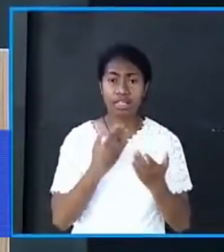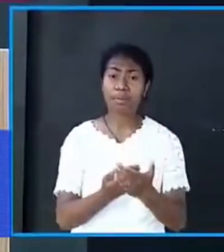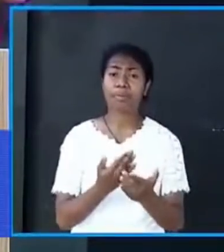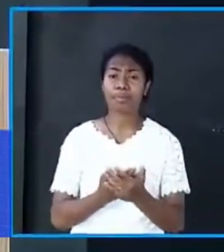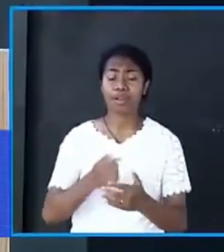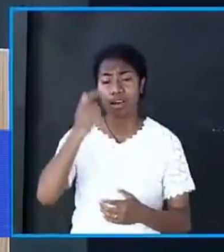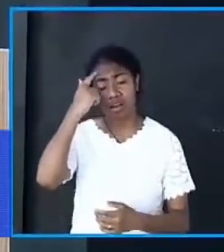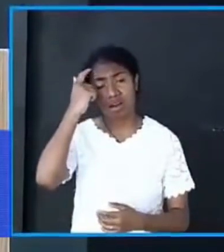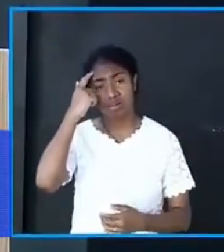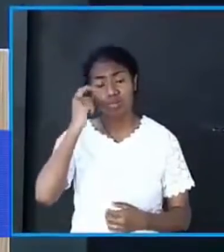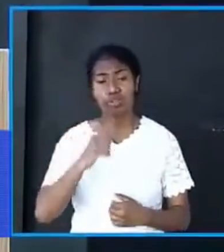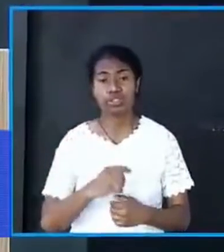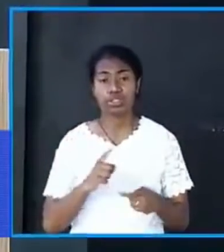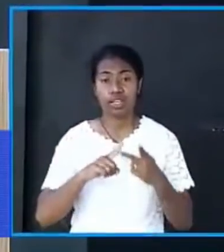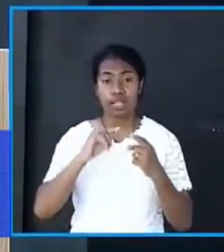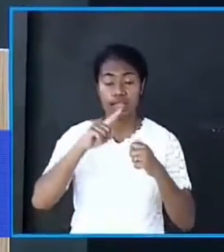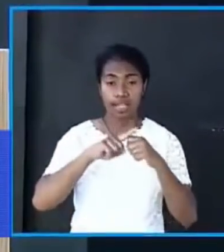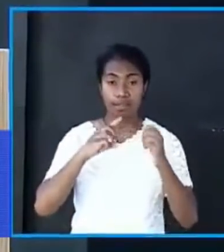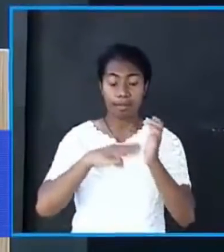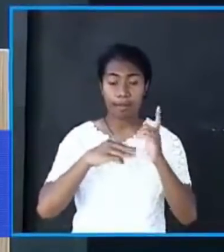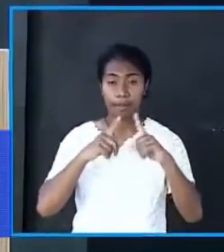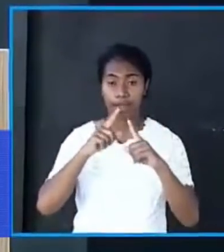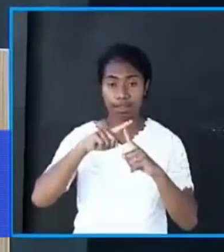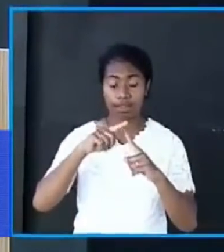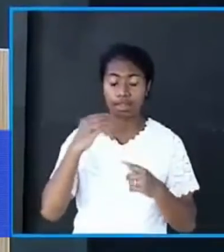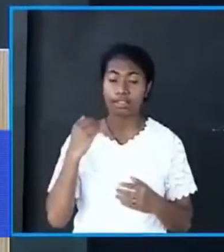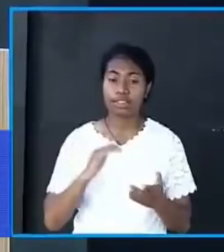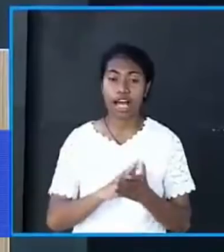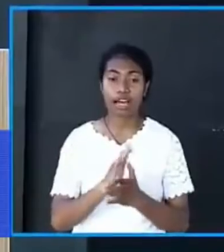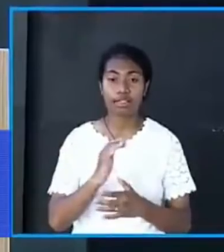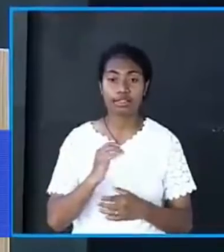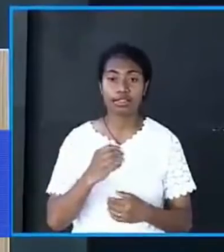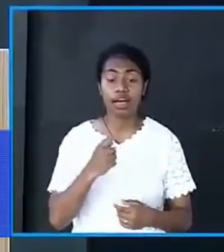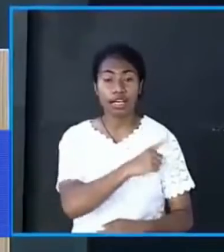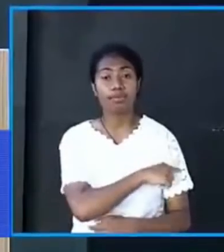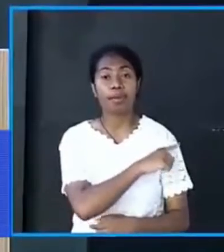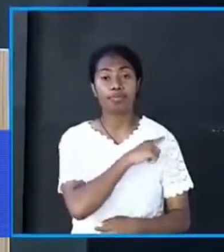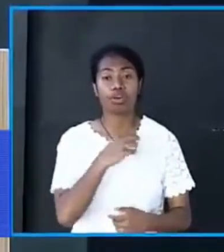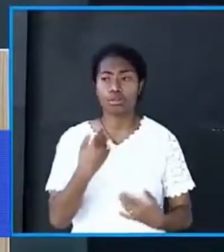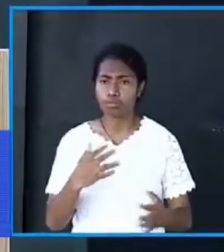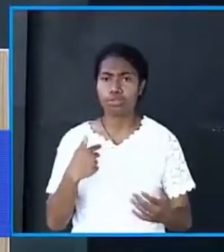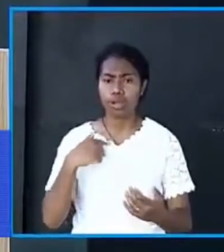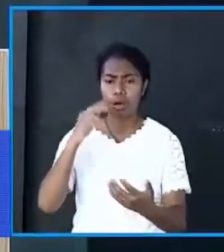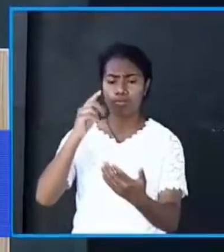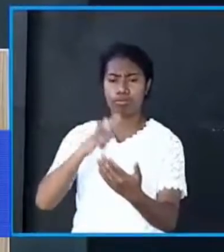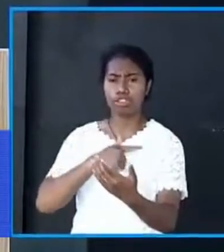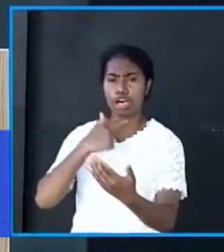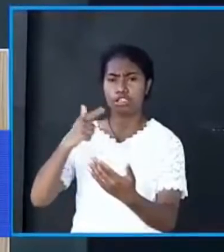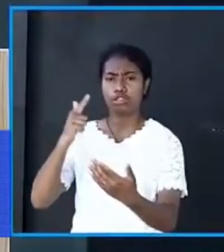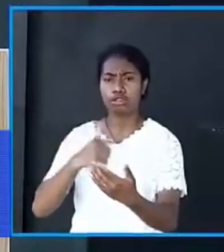mengembangkan kemampuan dia bisa latihan menyanyi Hai menyanyinya bisa Bagus bisa bagi suara